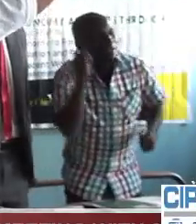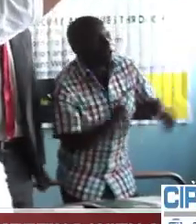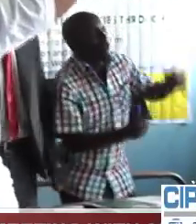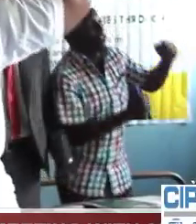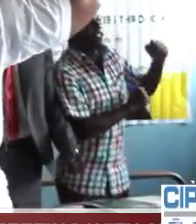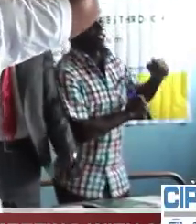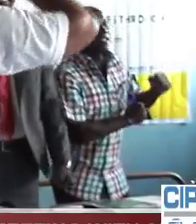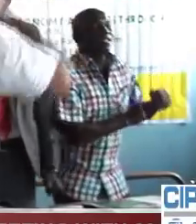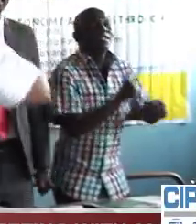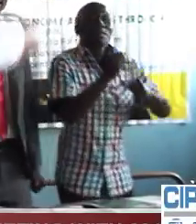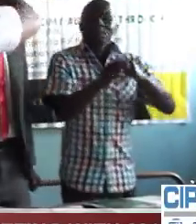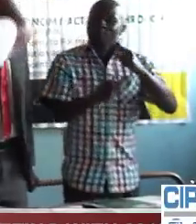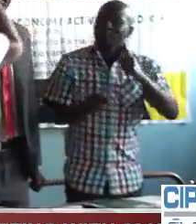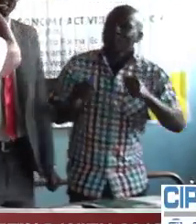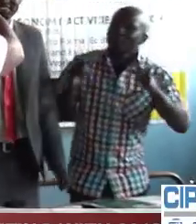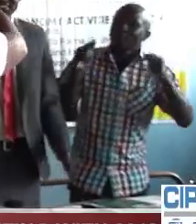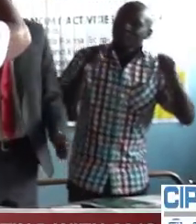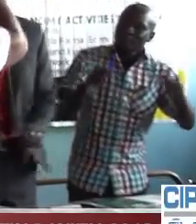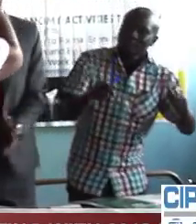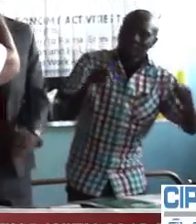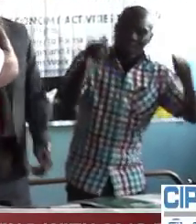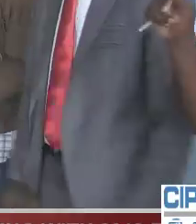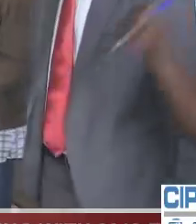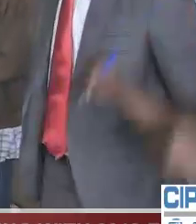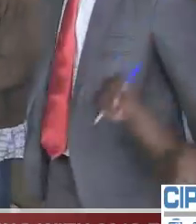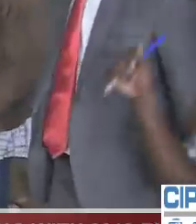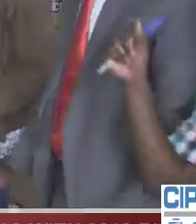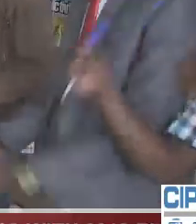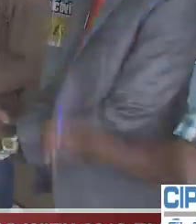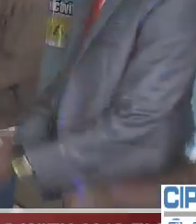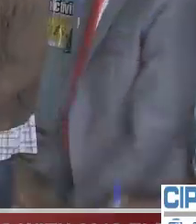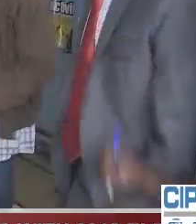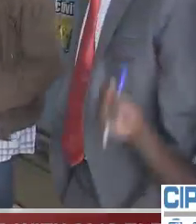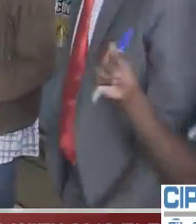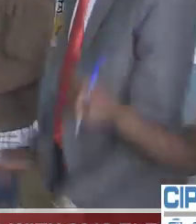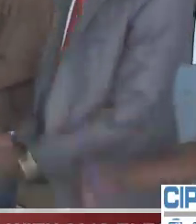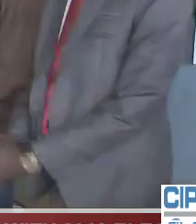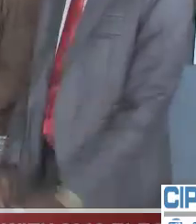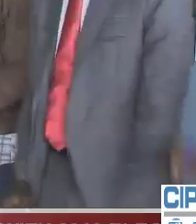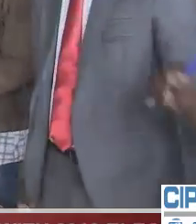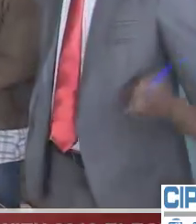munozgiwane muyati zvekare nezvekare